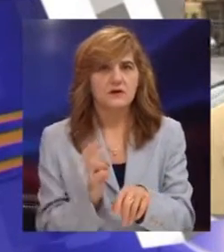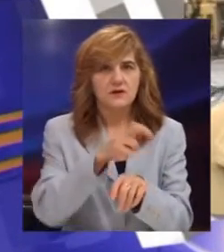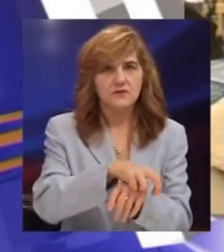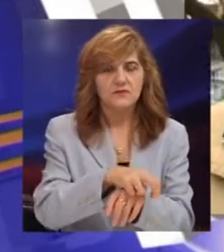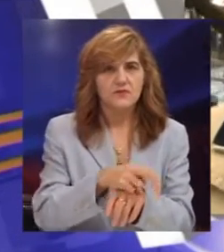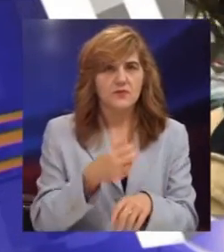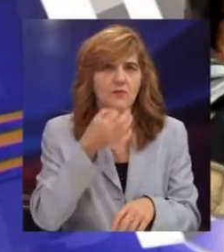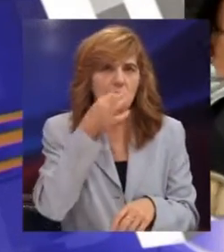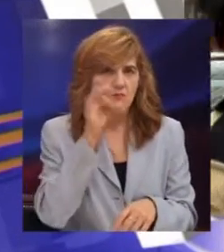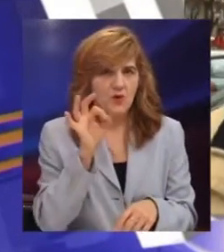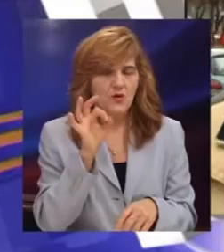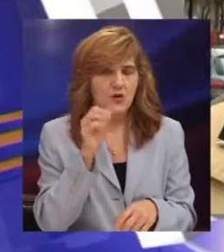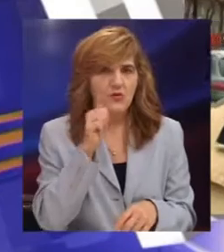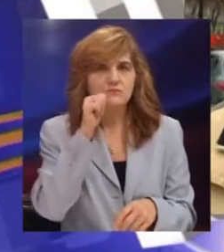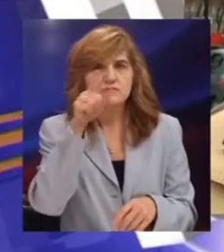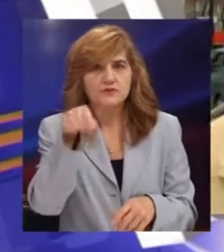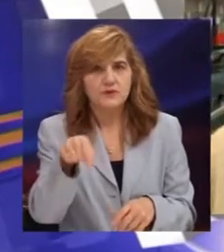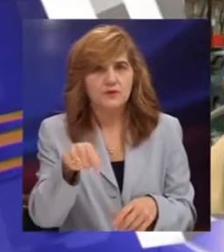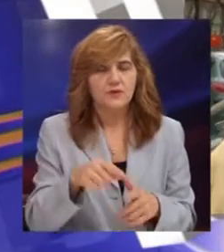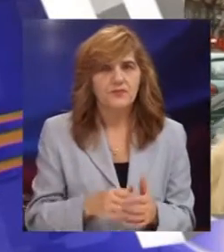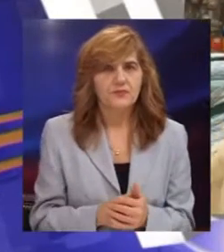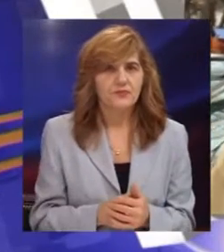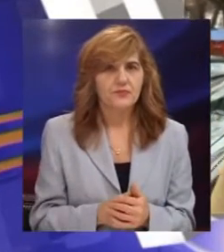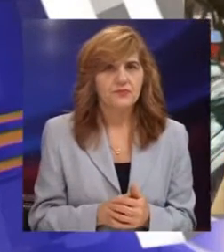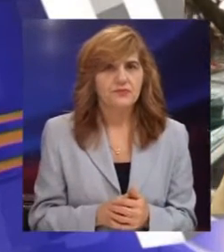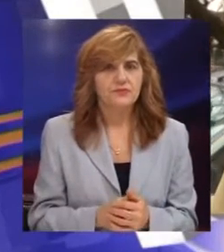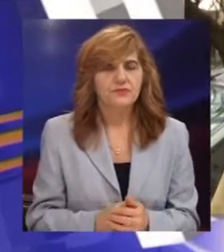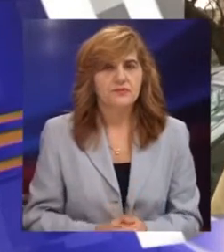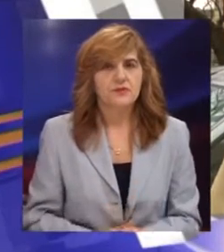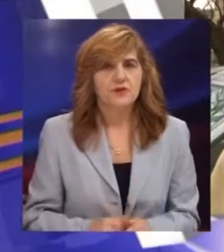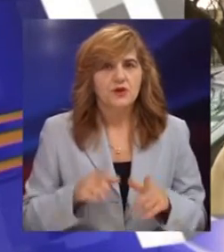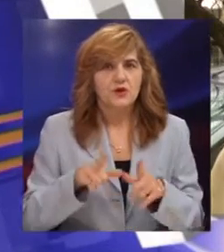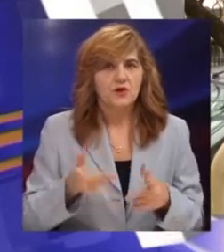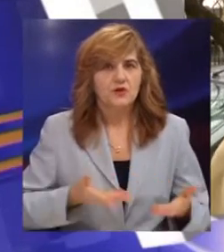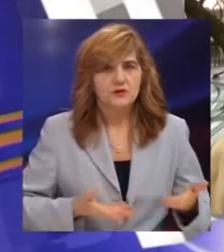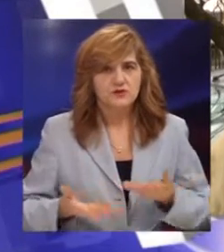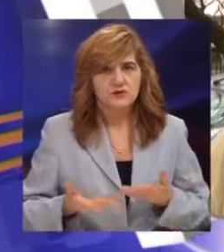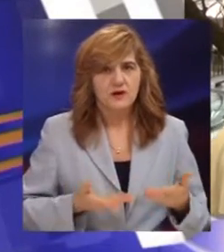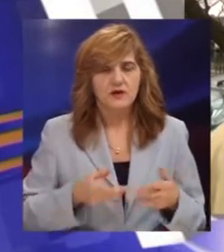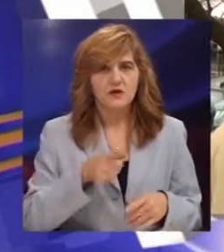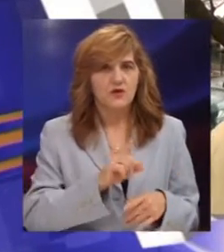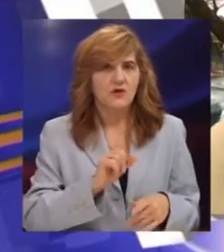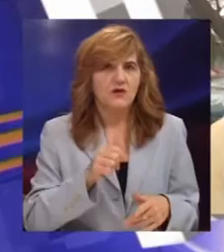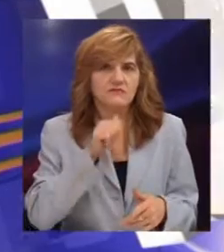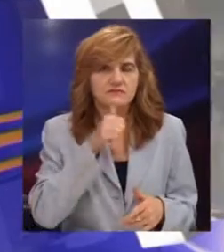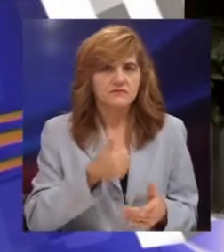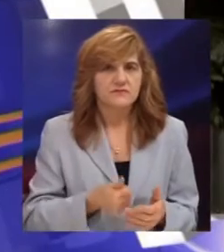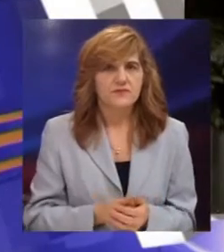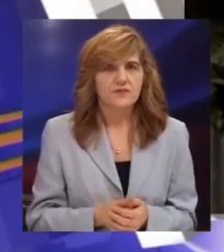drugo, tu je bolje, sutra je samo bolje i to je šetnja, to nije nikakav čovjek